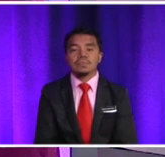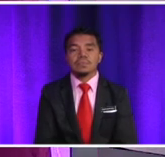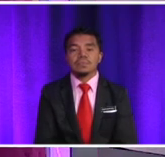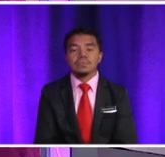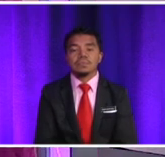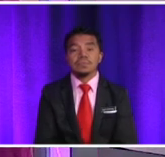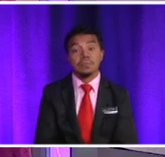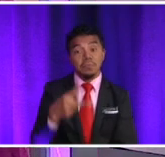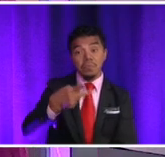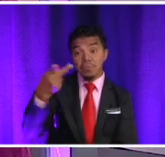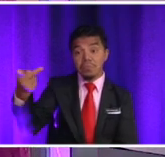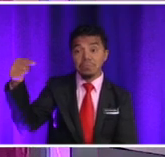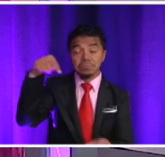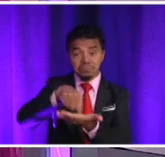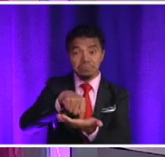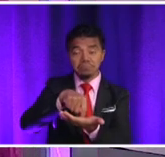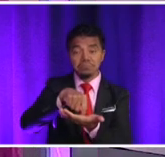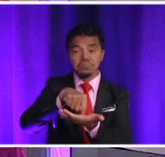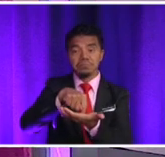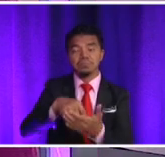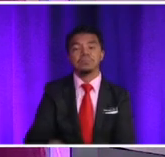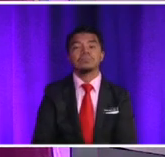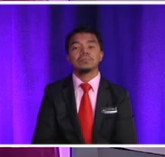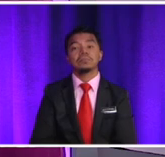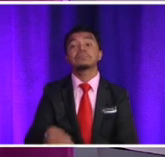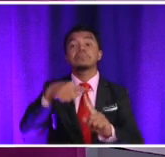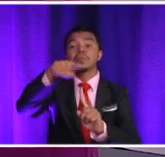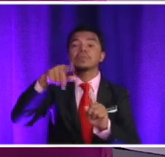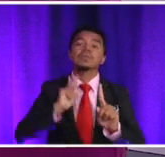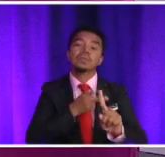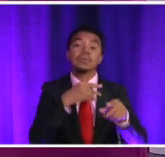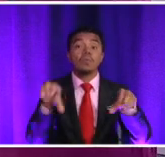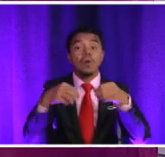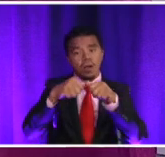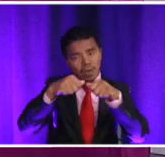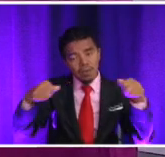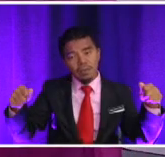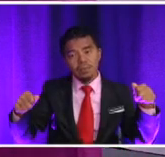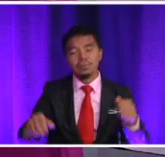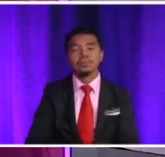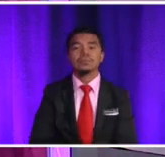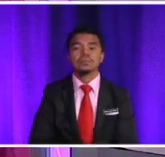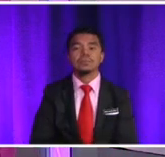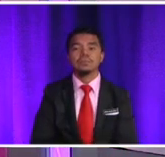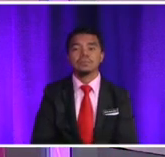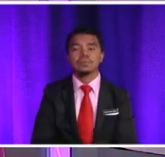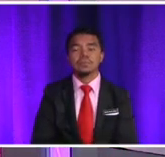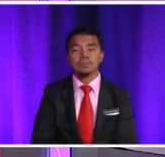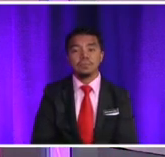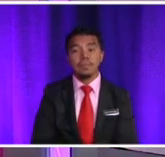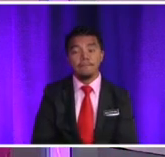produk ini bila kita buat ayat Produk ini tidak divariasi kiranya hanya cake coklat saja yang dijual